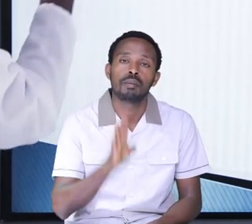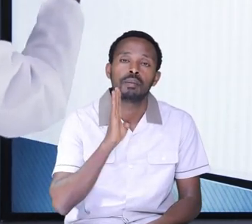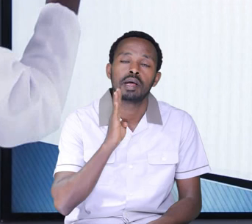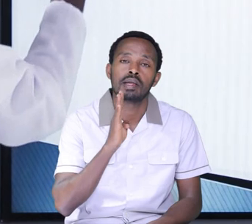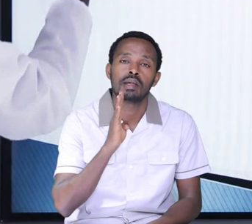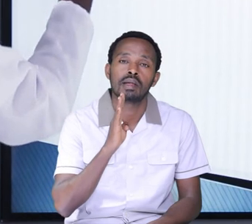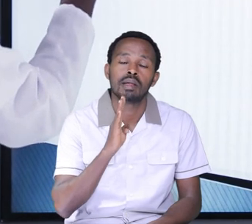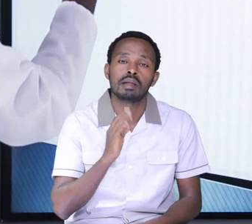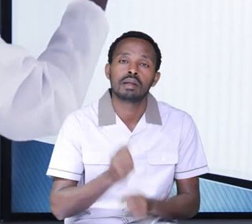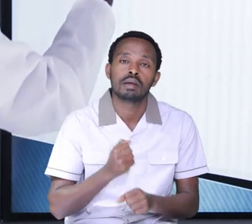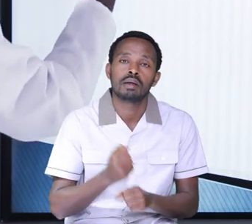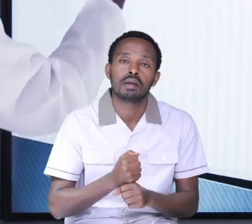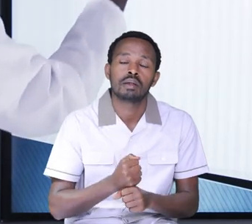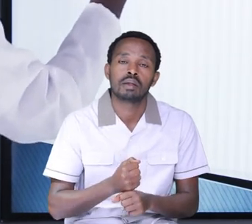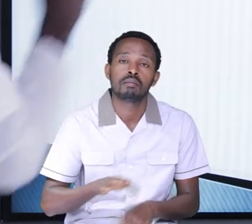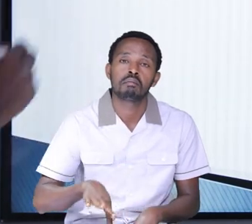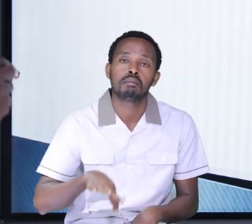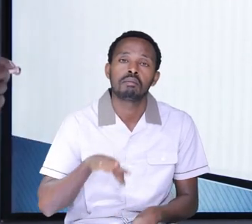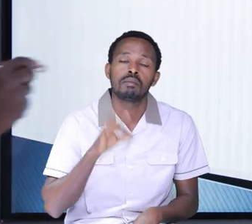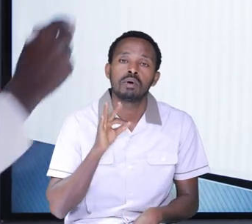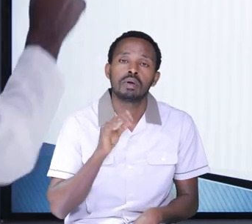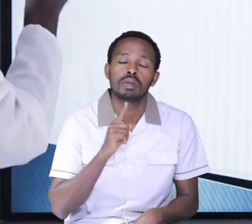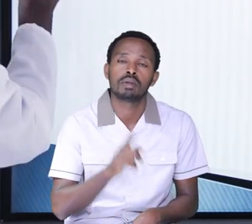baratti dalaga buati